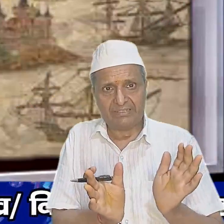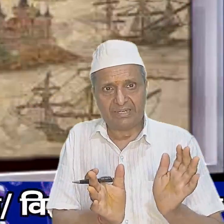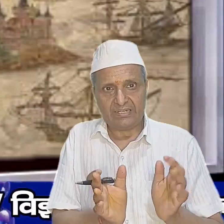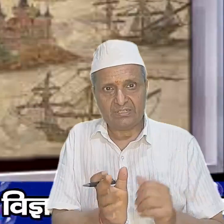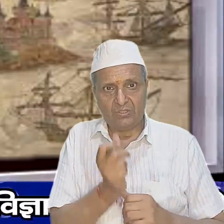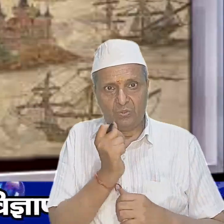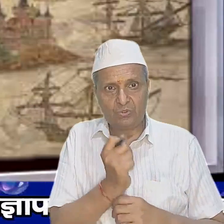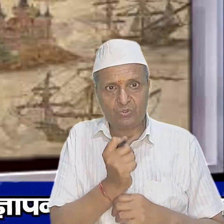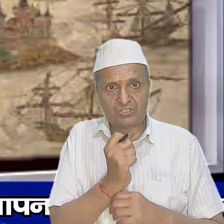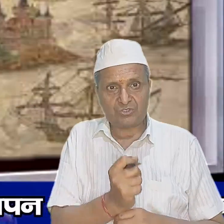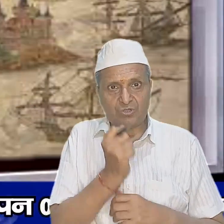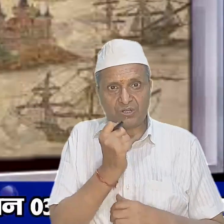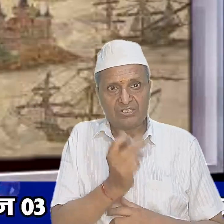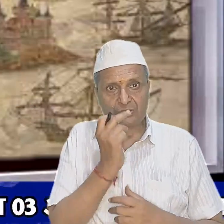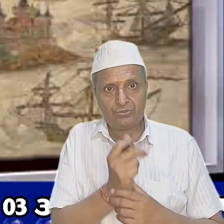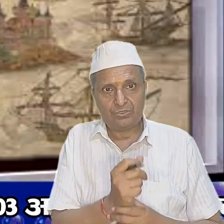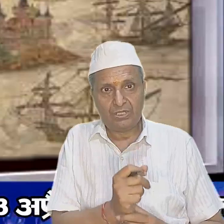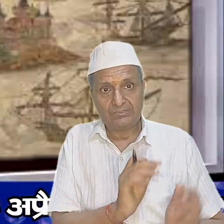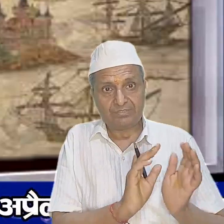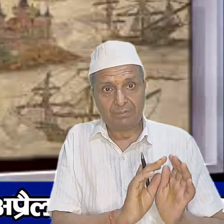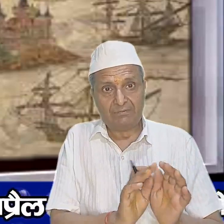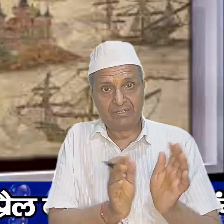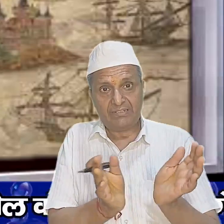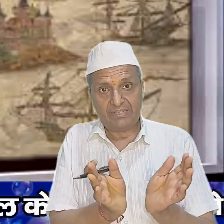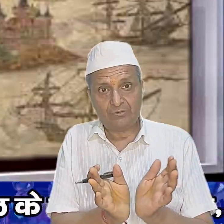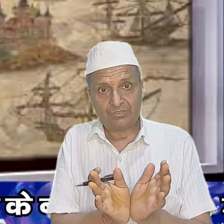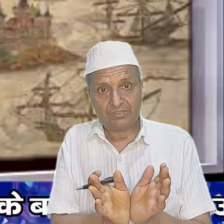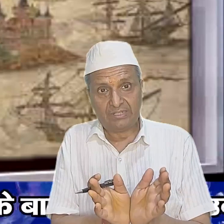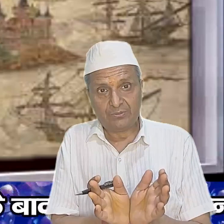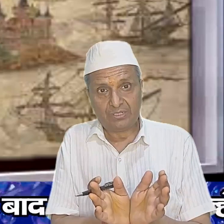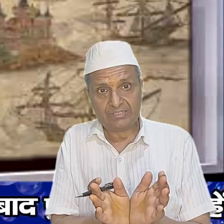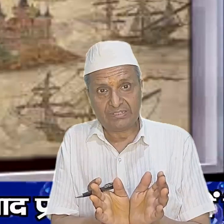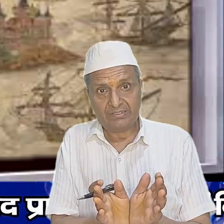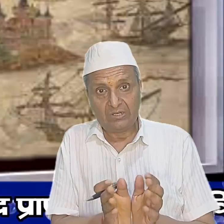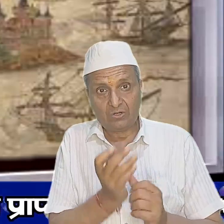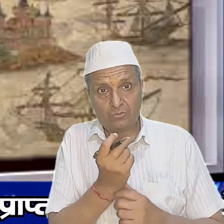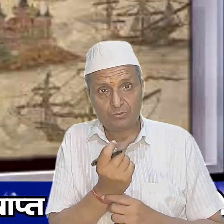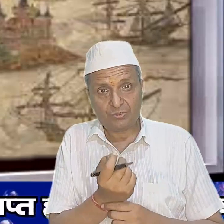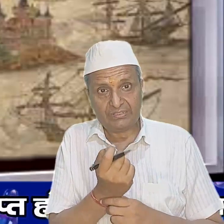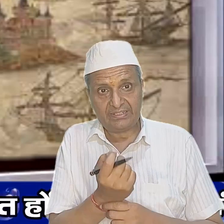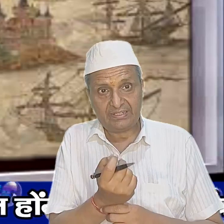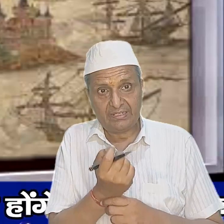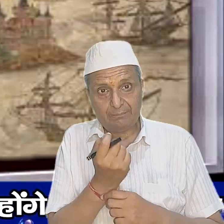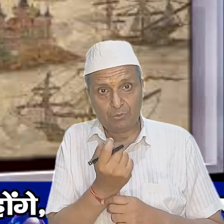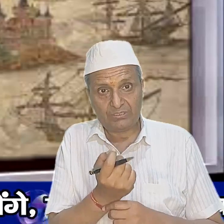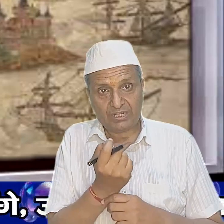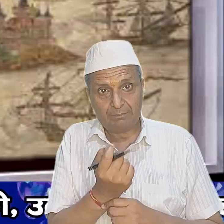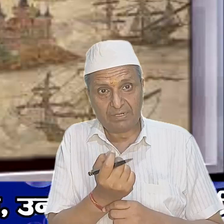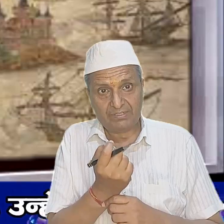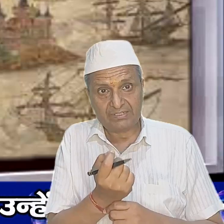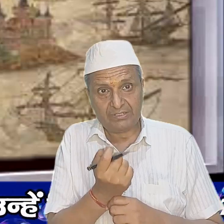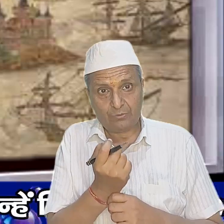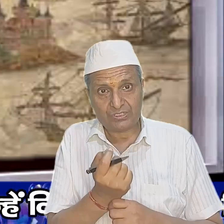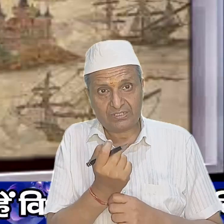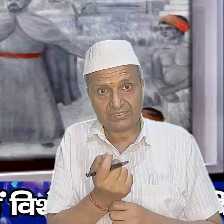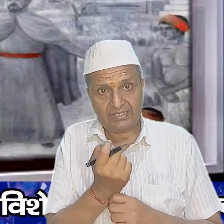है, जिन गरीबों को पकड़ता है, कोंकणवासी है गोवा के अंदर, उन सबको लुभाता है कि तुम्हारा राजा कुछ नहीं करता, अपनी हाथ